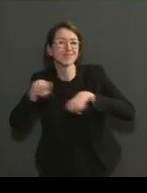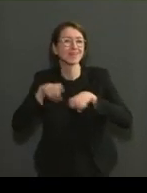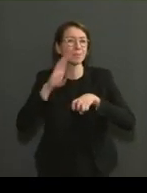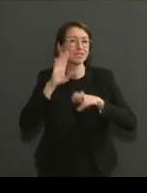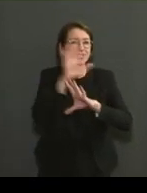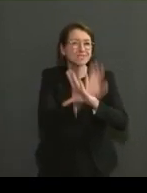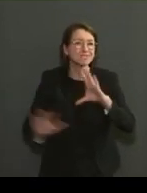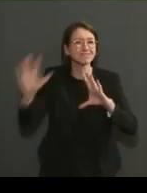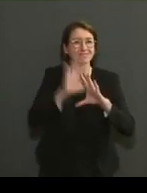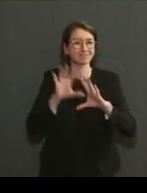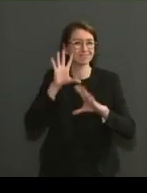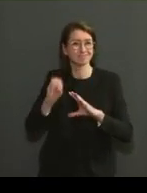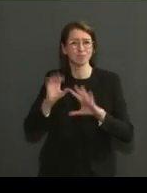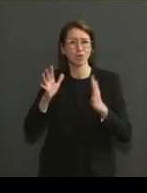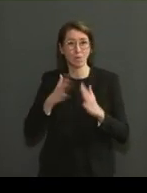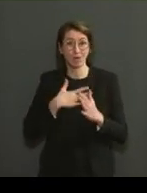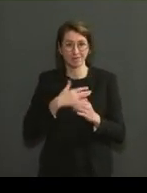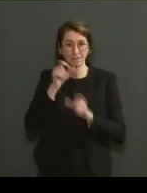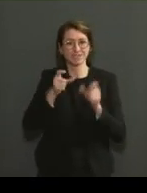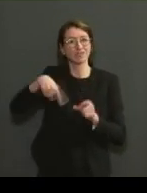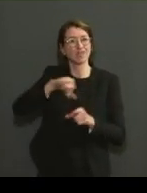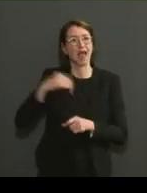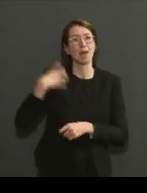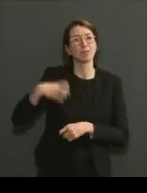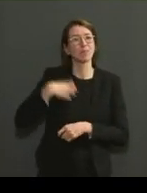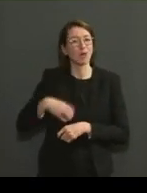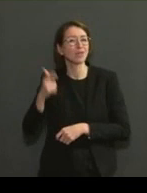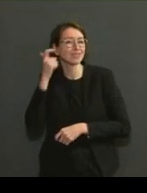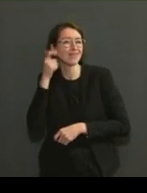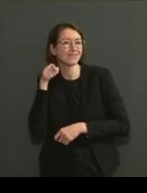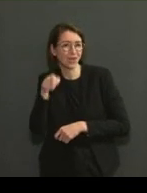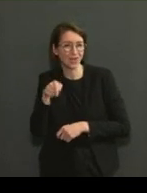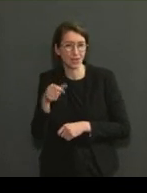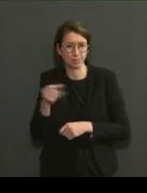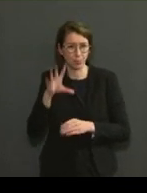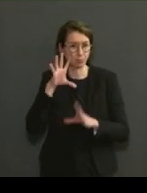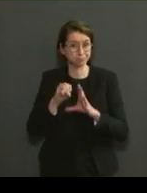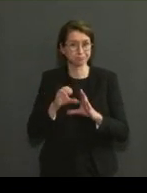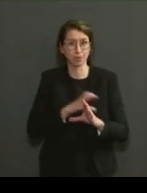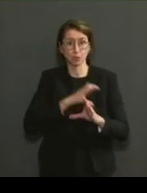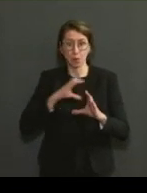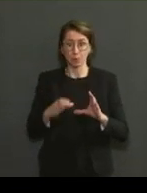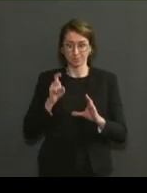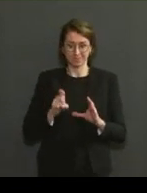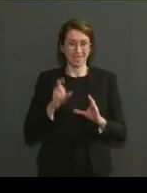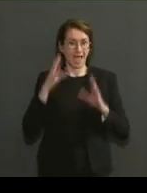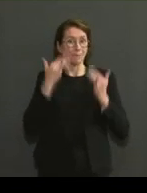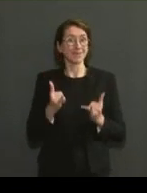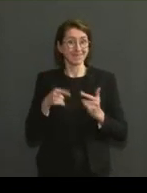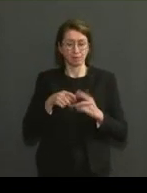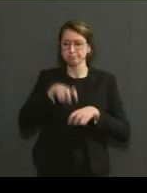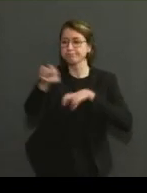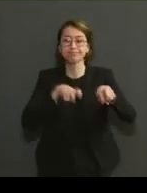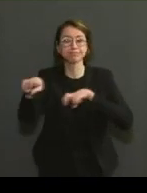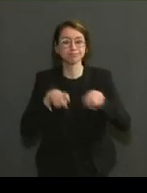les abonnés GSM qui bougent en dehors de leur commune. On se rend compte très clairement dans la dernière partie